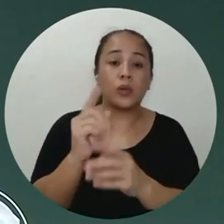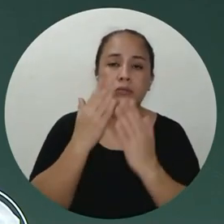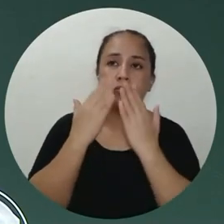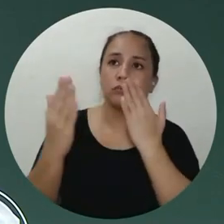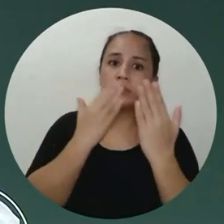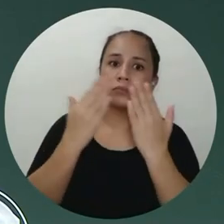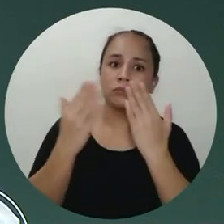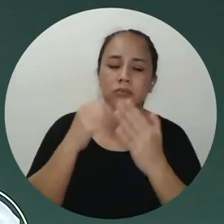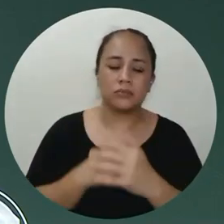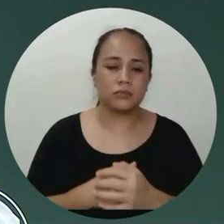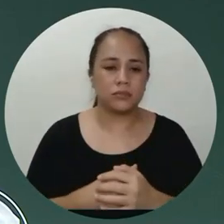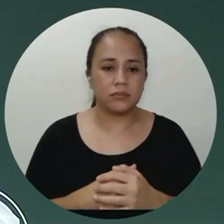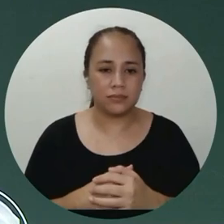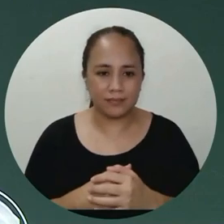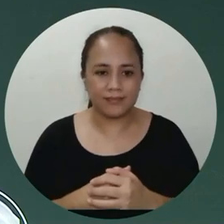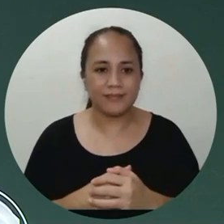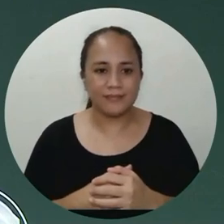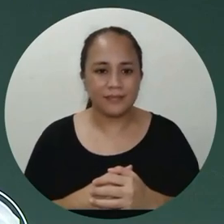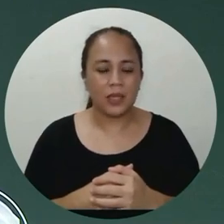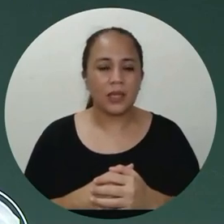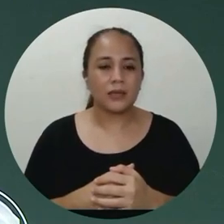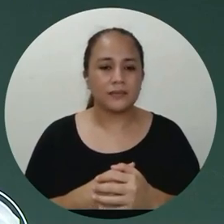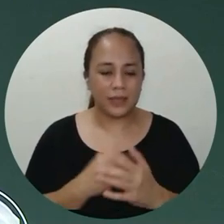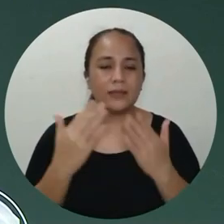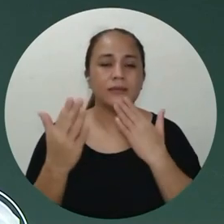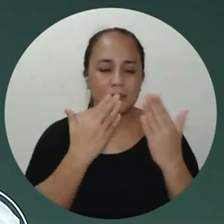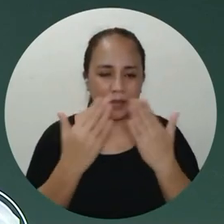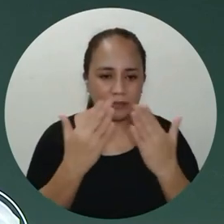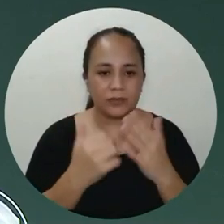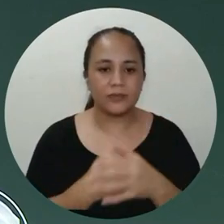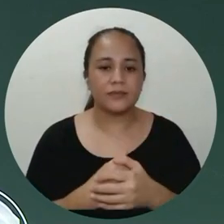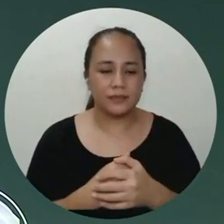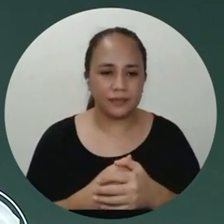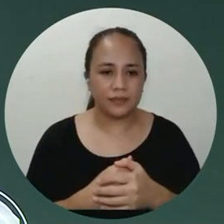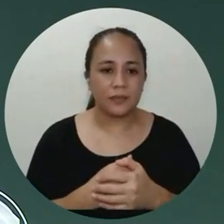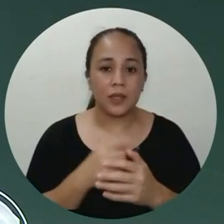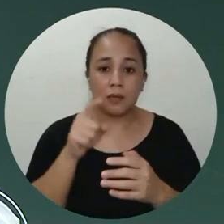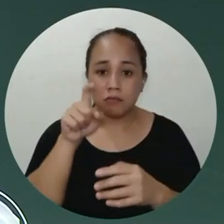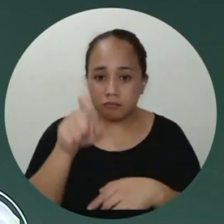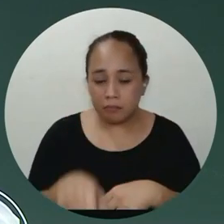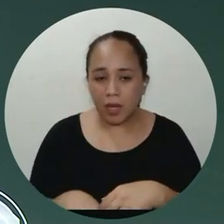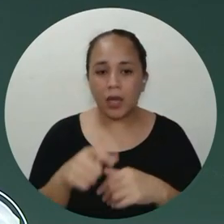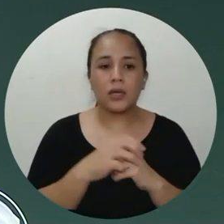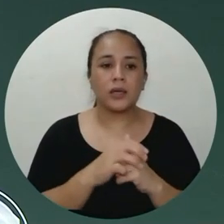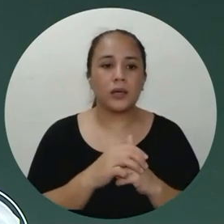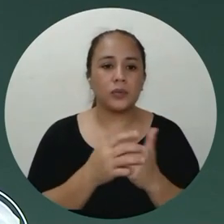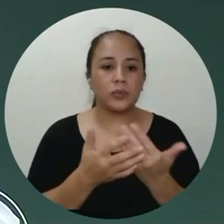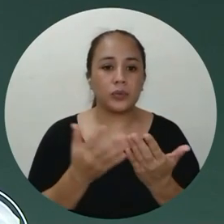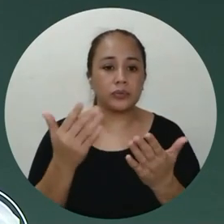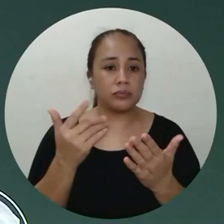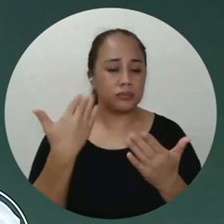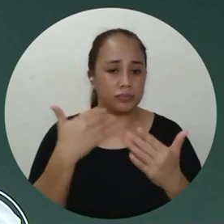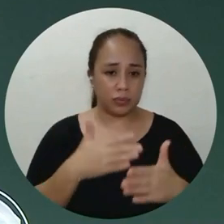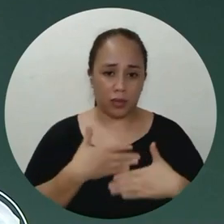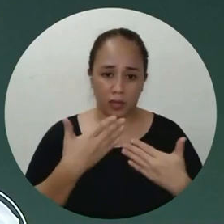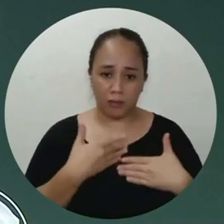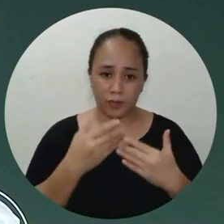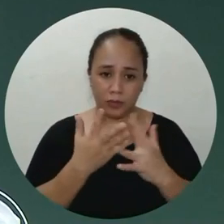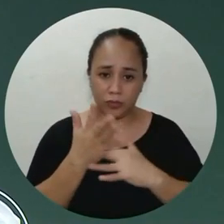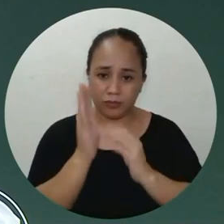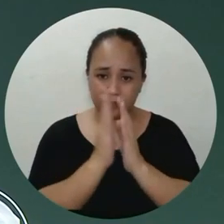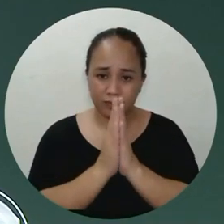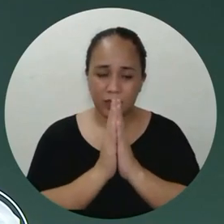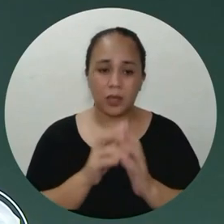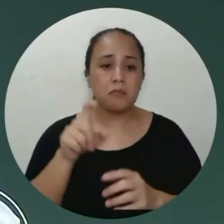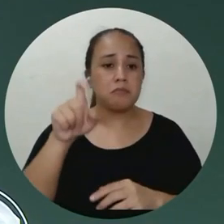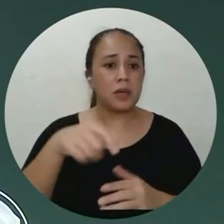그랬어요. And thankful. 행복한 기도자가 돼야 돼요. You must become ones who are happy because of prayer. 기도할 때 행복해야 돼요. You must be